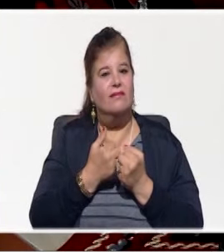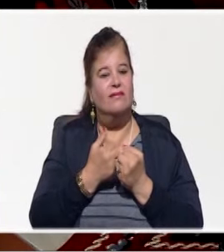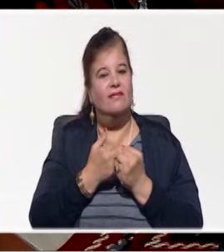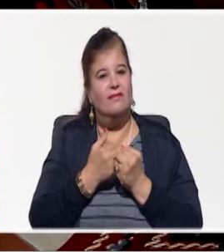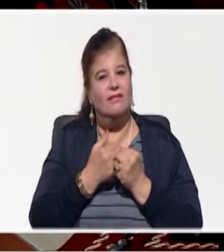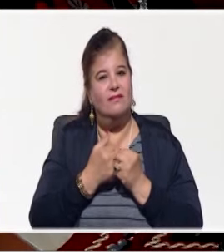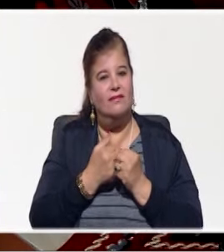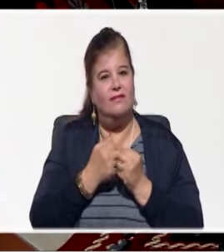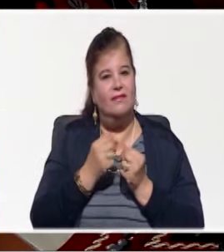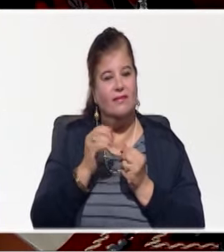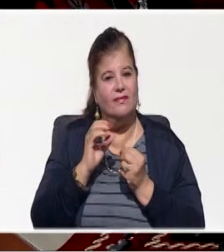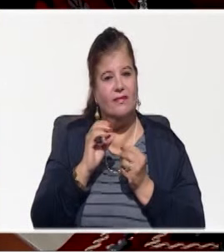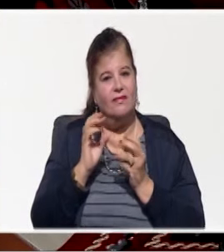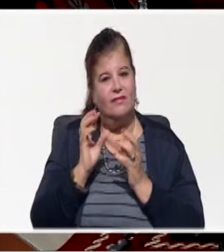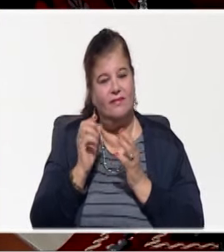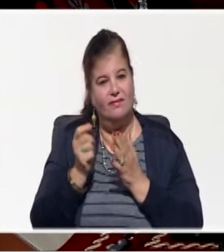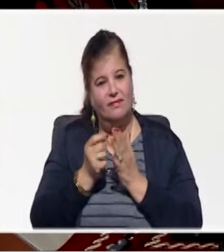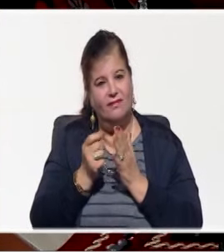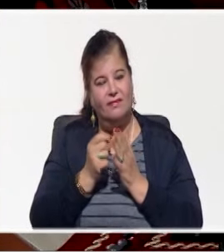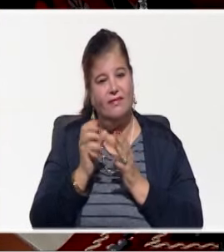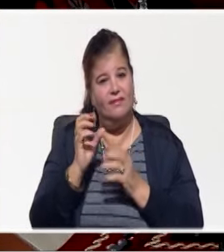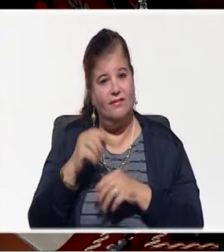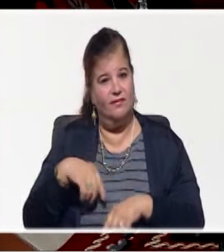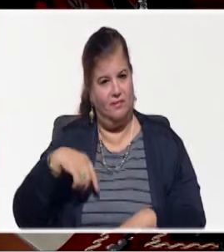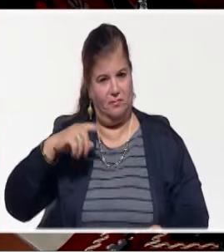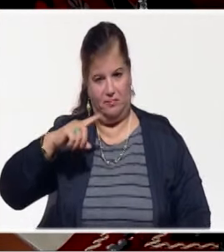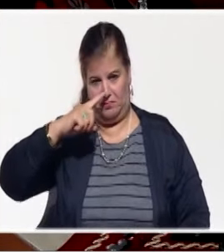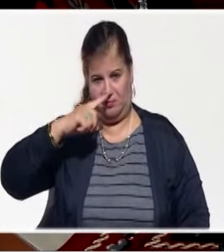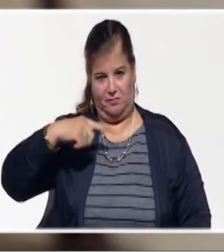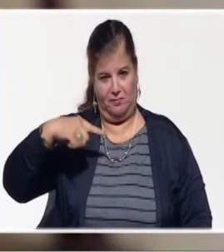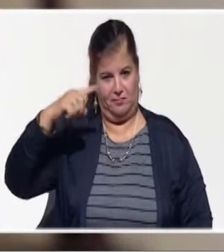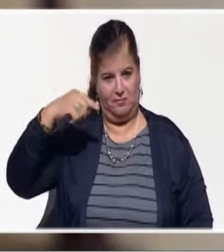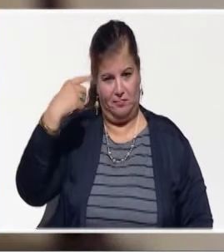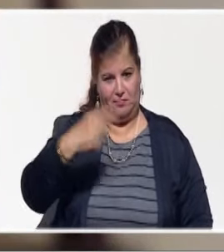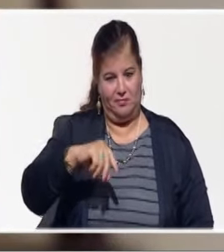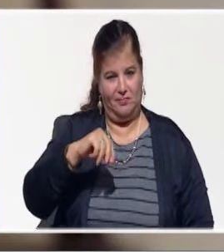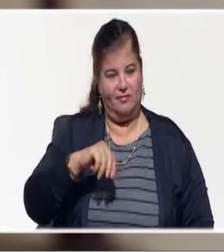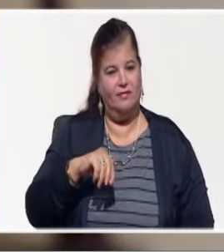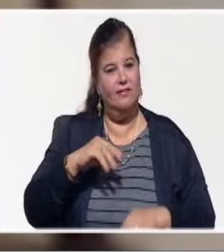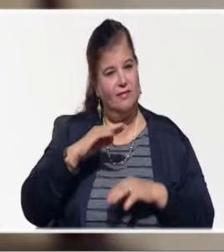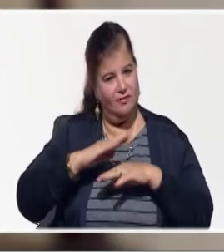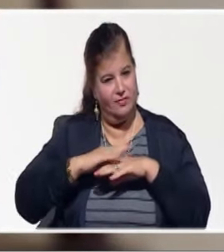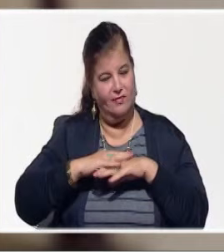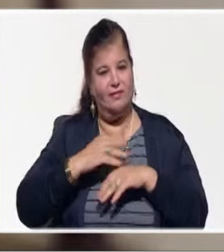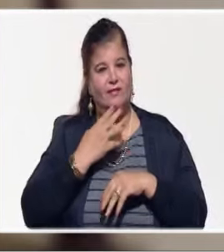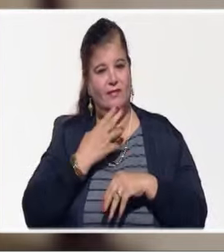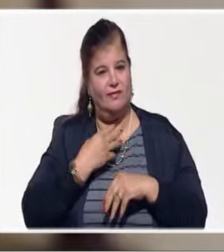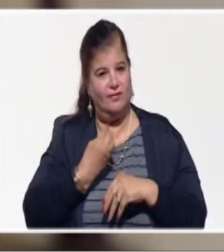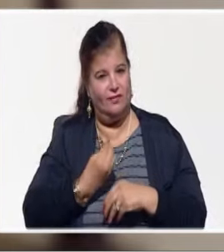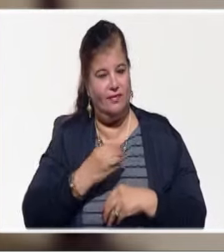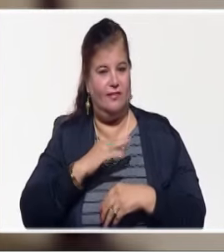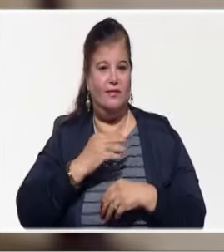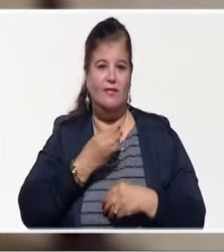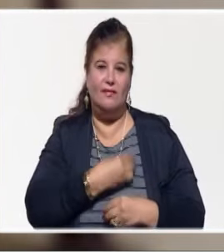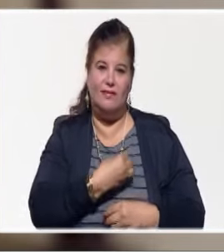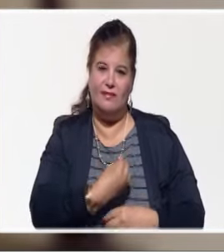عليا، كانت صغيرة طب أنت عليا. كنت في البيت سي السيد ولا زوج مطيع؟ لا كنت مطيع والله، وهي كانت مطيعة